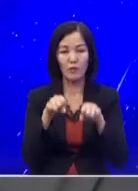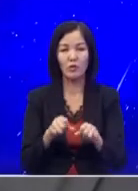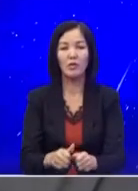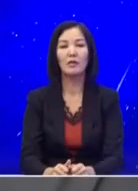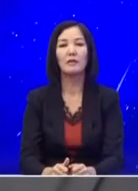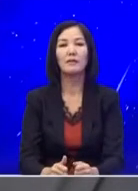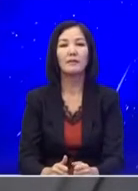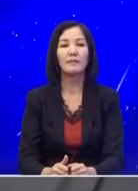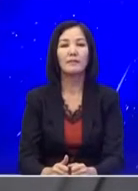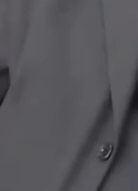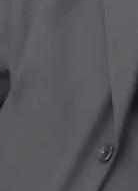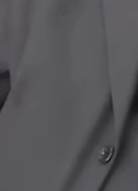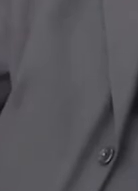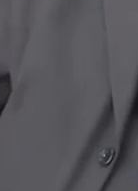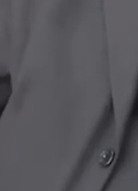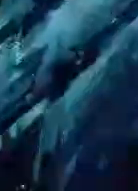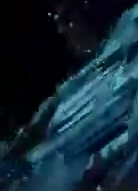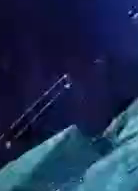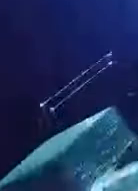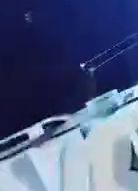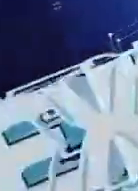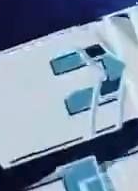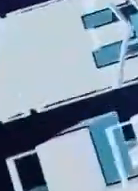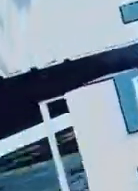Батыр, телеканал ЖТСУ.